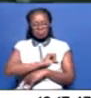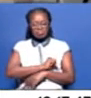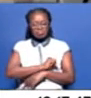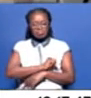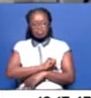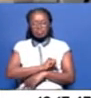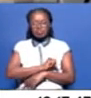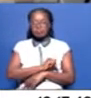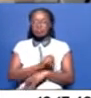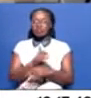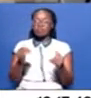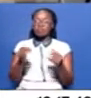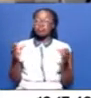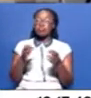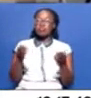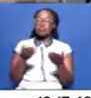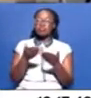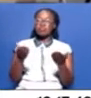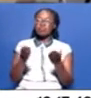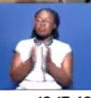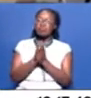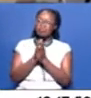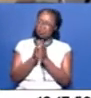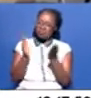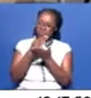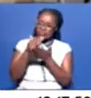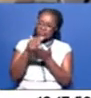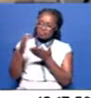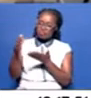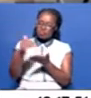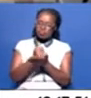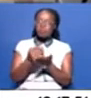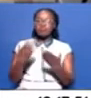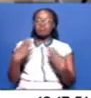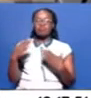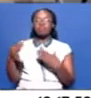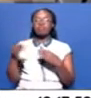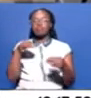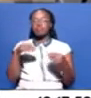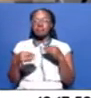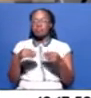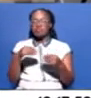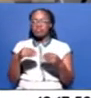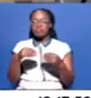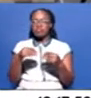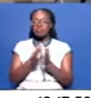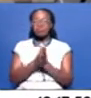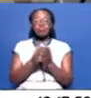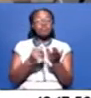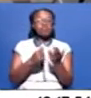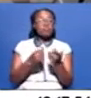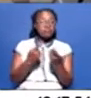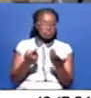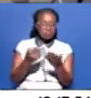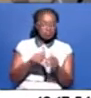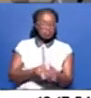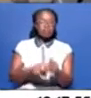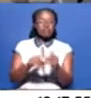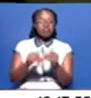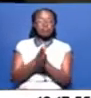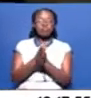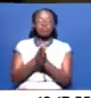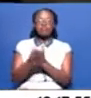sasa kampuni bado ni sehemu kuu zinazoajiri watu wenye ulemavu. Kwa mujibu wa takwimu za ufuatiliaji wa ajira